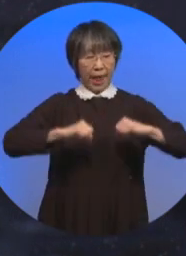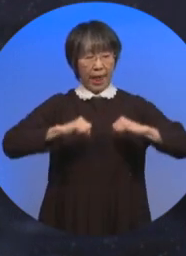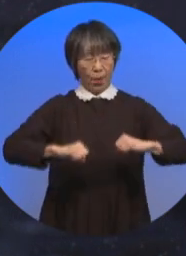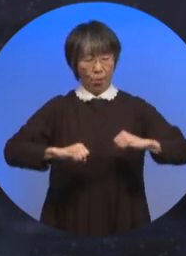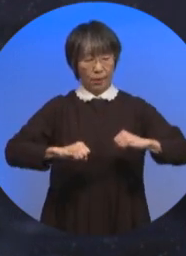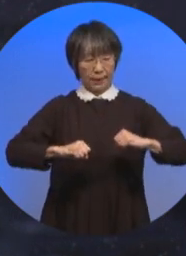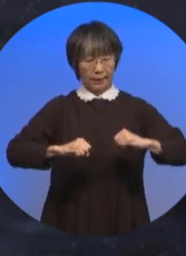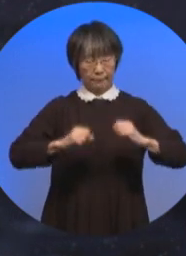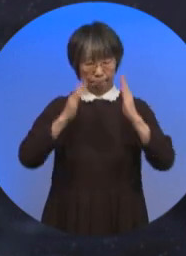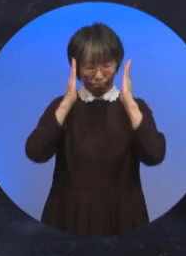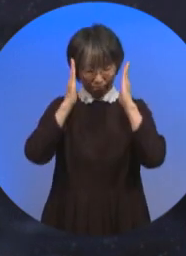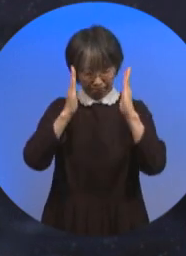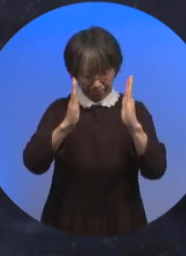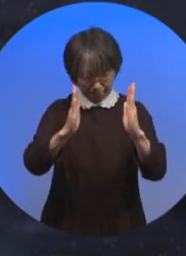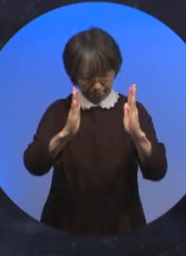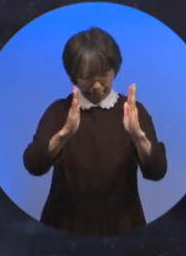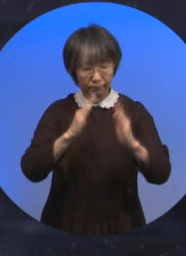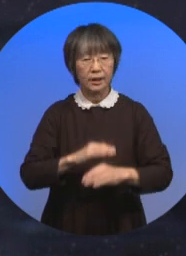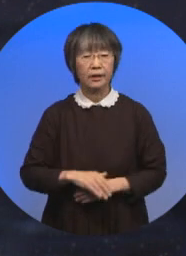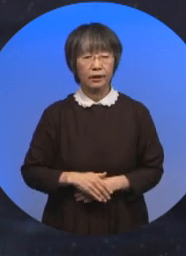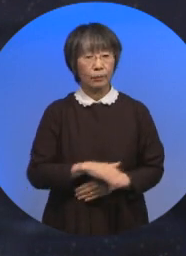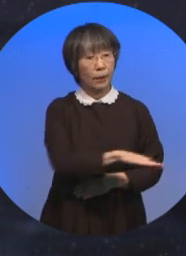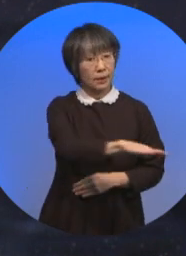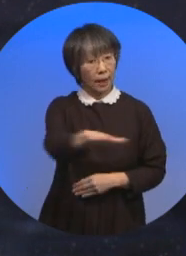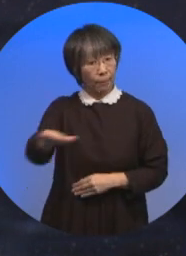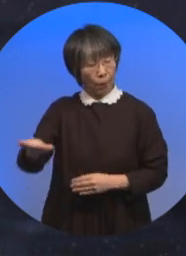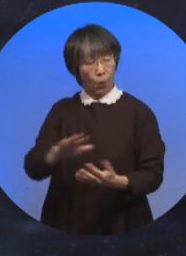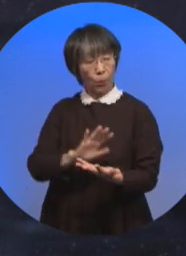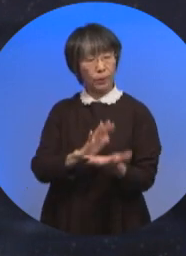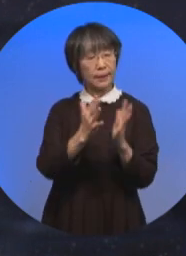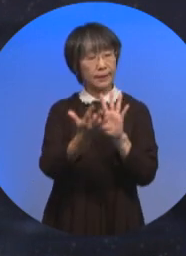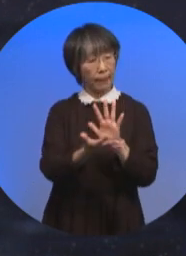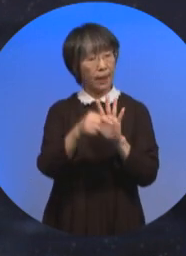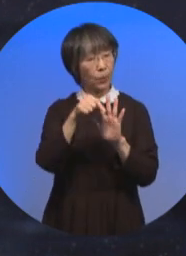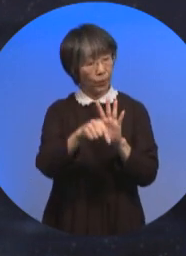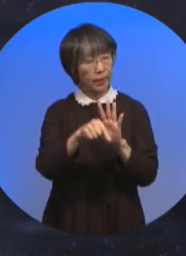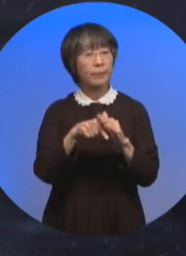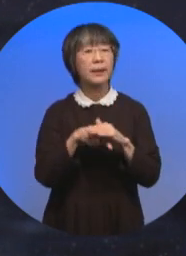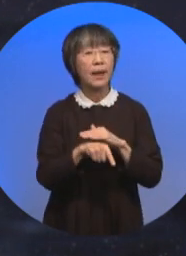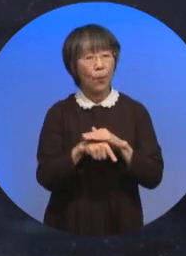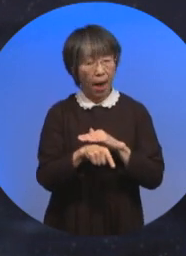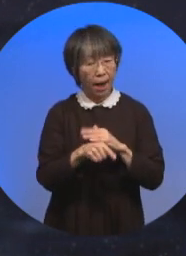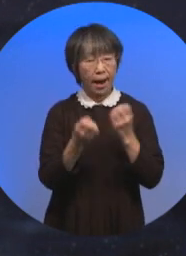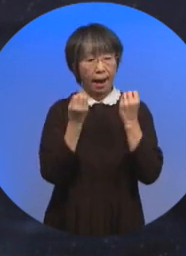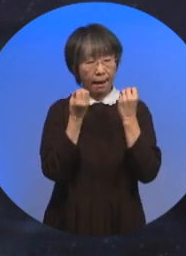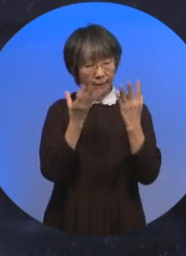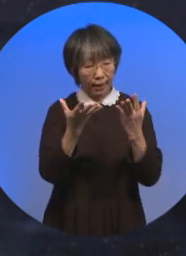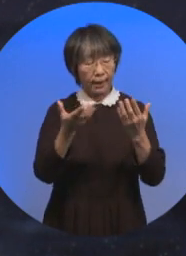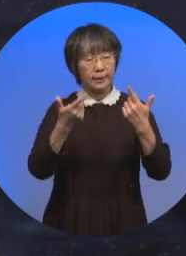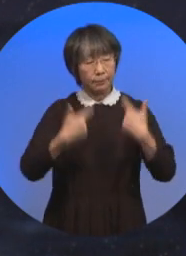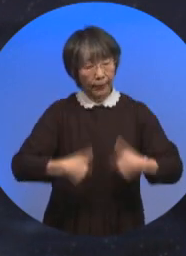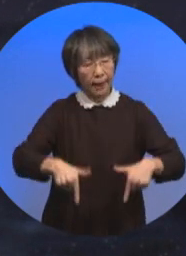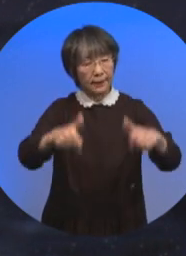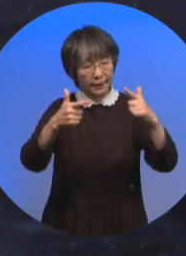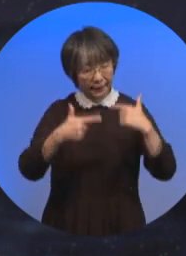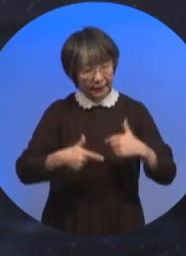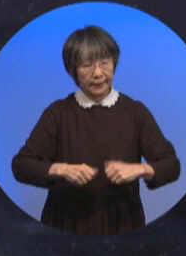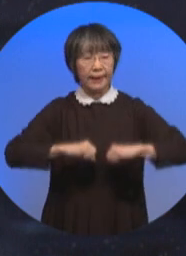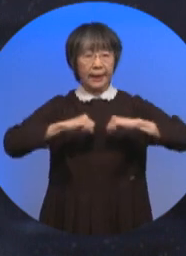。皆さんも節目ということでは新しい日々を健